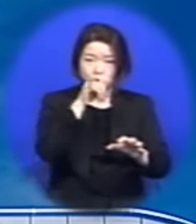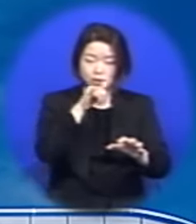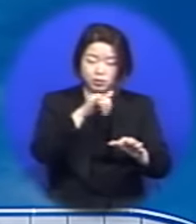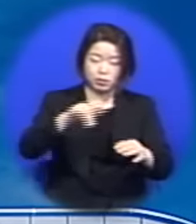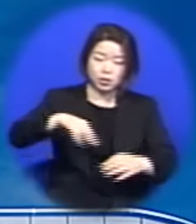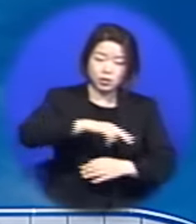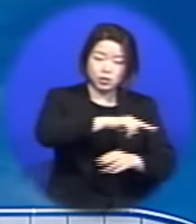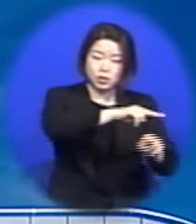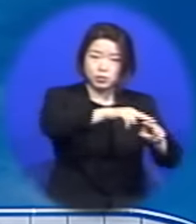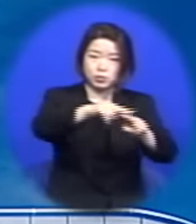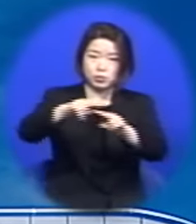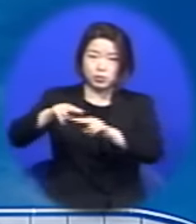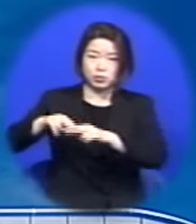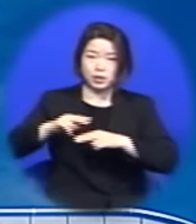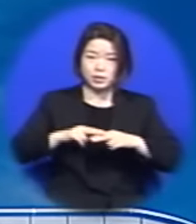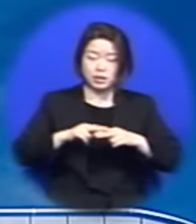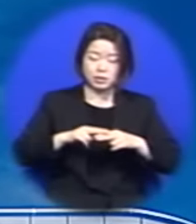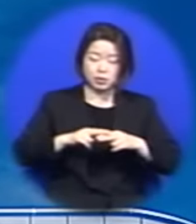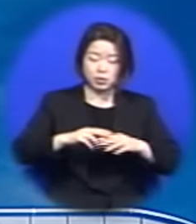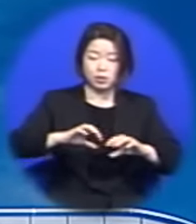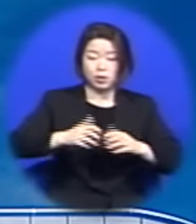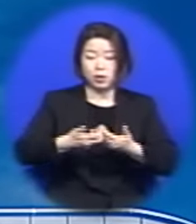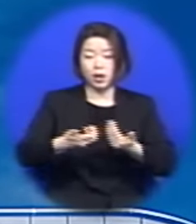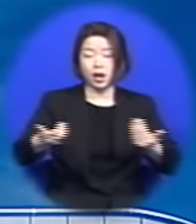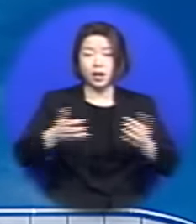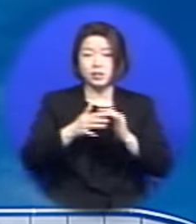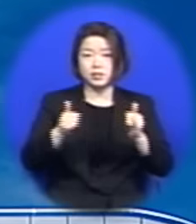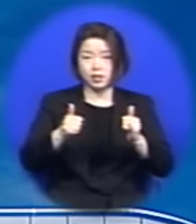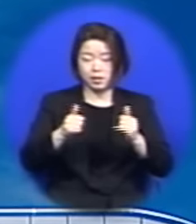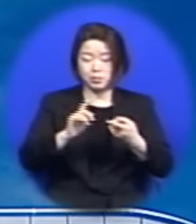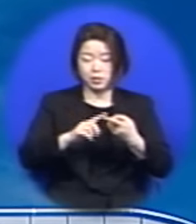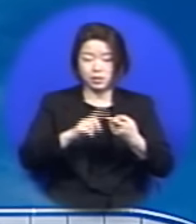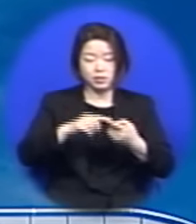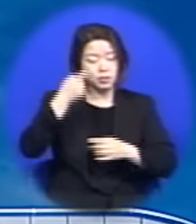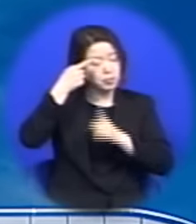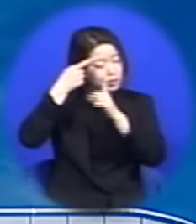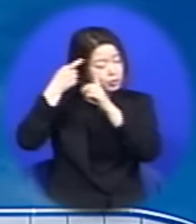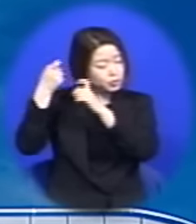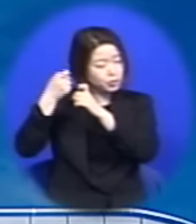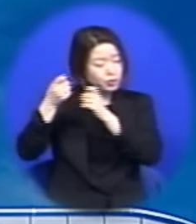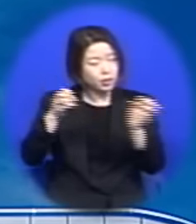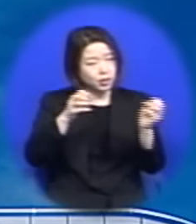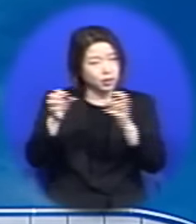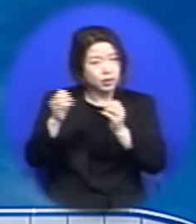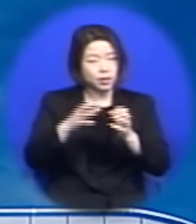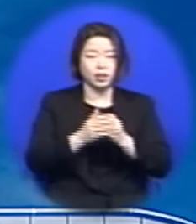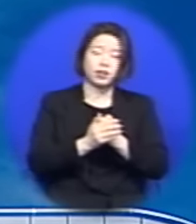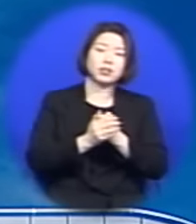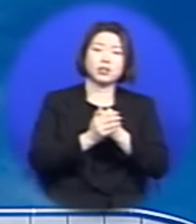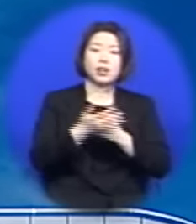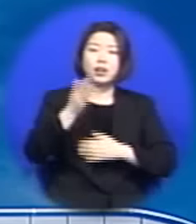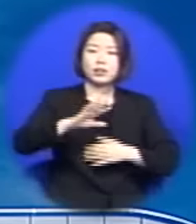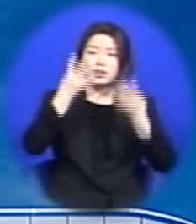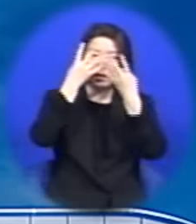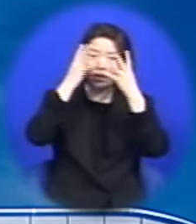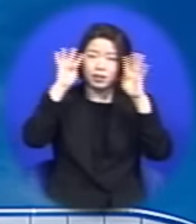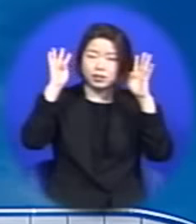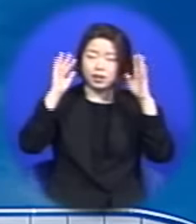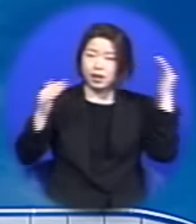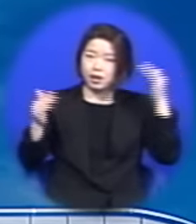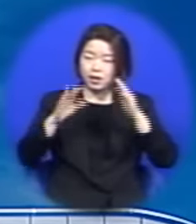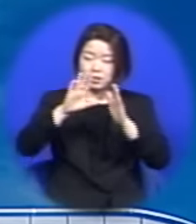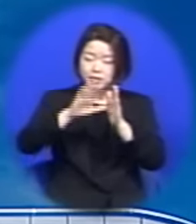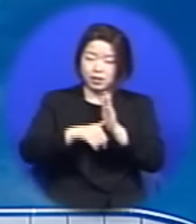앉아서 고인에 대해서 이제 추억담을 이야기를 하는 시간입니다 그런데 대학생 때 친구들이었던 몇